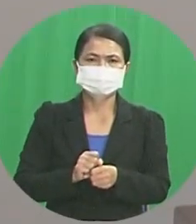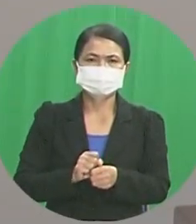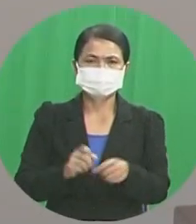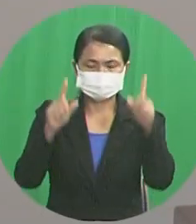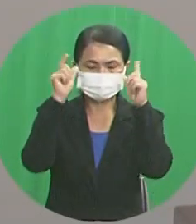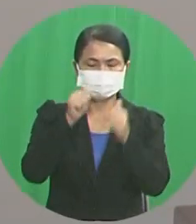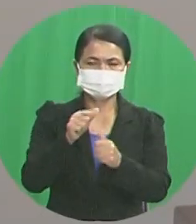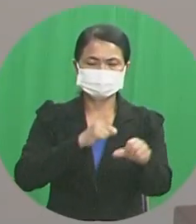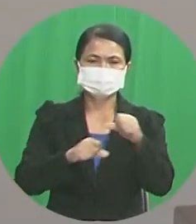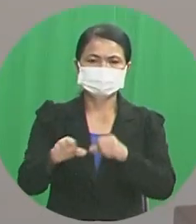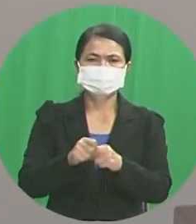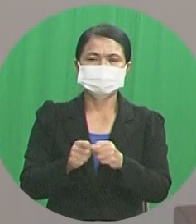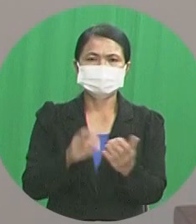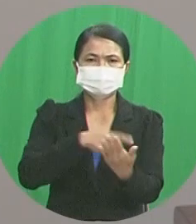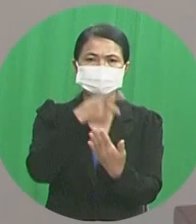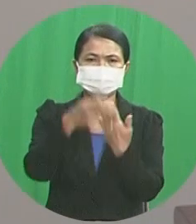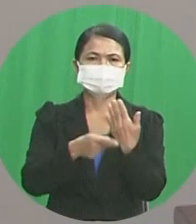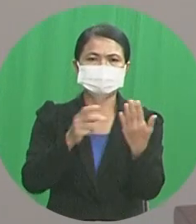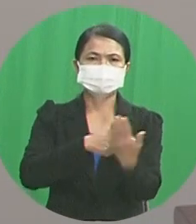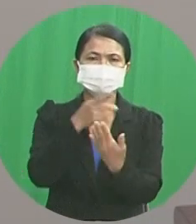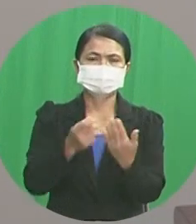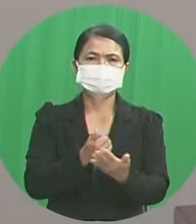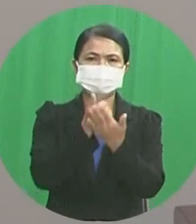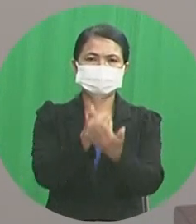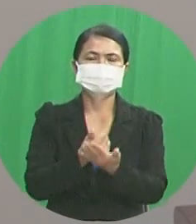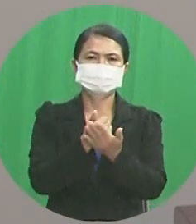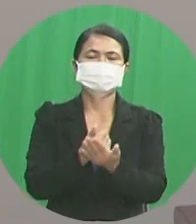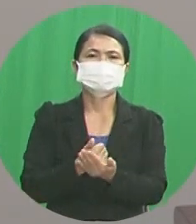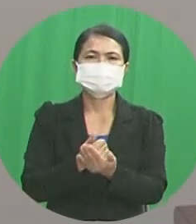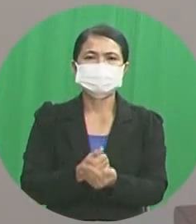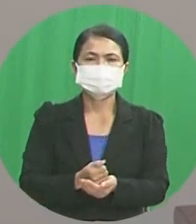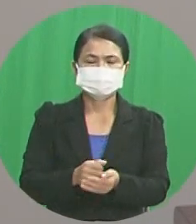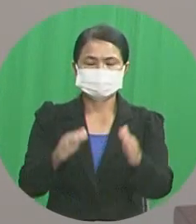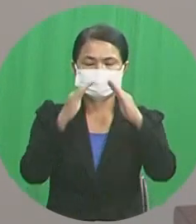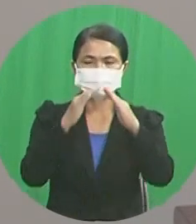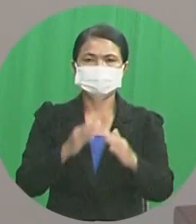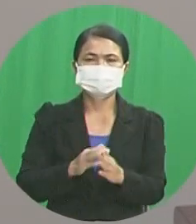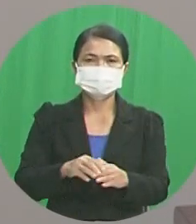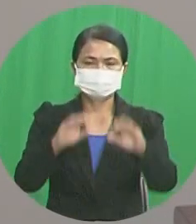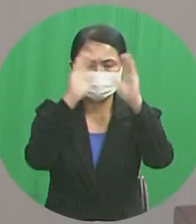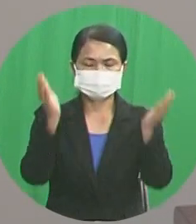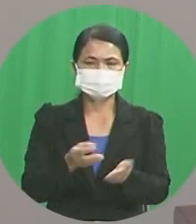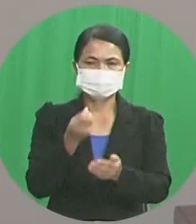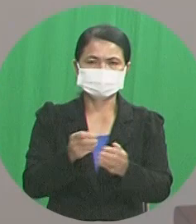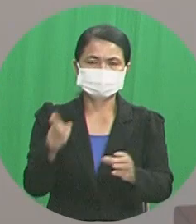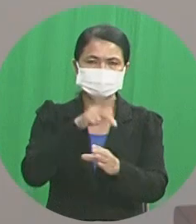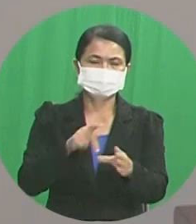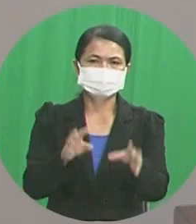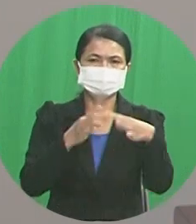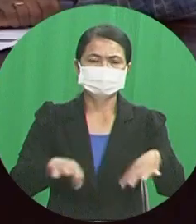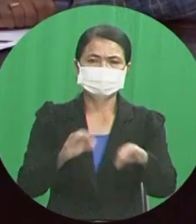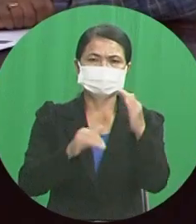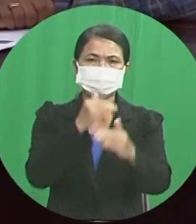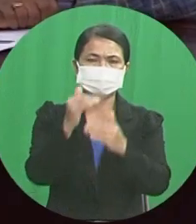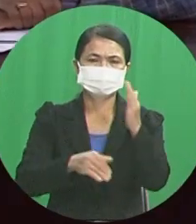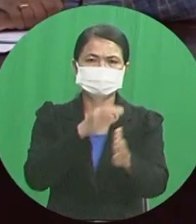ឯយុដមបានបន្តថារាល់គម្រោងឬកម្មវិធីជំនួយឧបត្ថម្ភរបស់ World Bank បាននឹងកំពុងចូលរួមចំណែកយ៉ាងសំខាន់ក្នុងការអភិវ